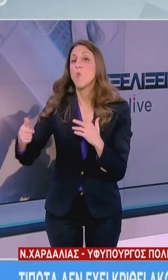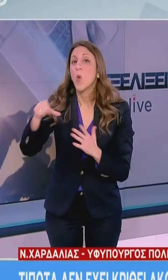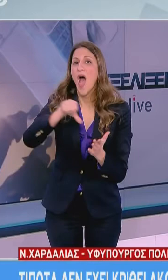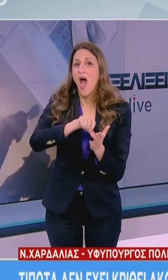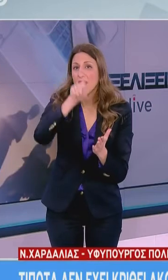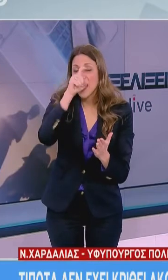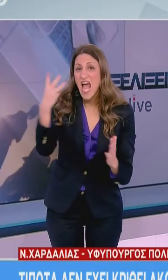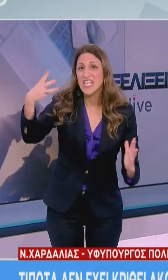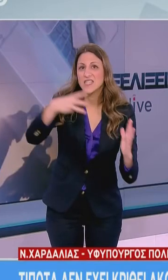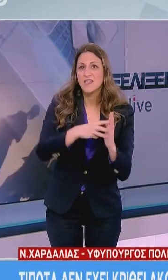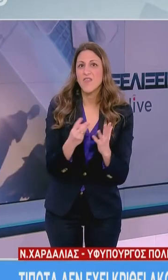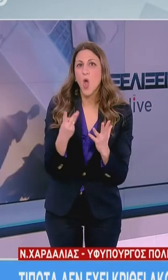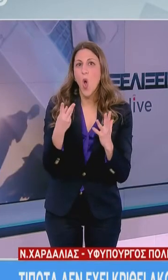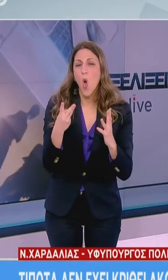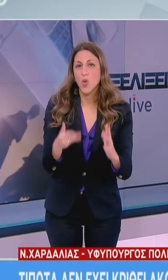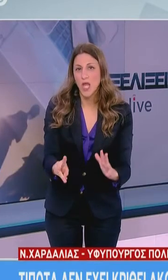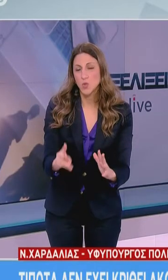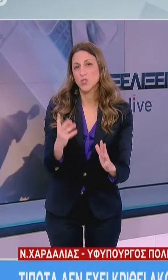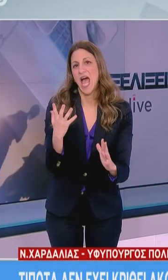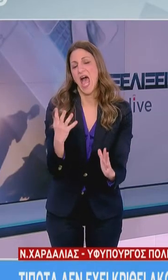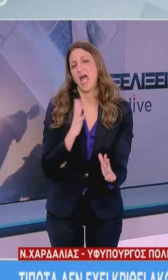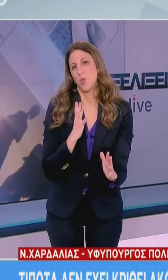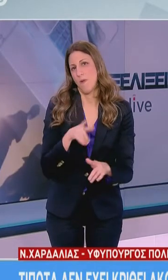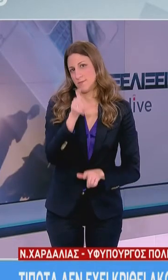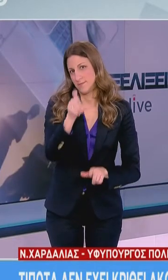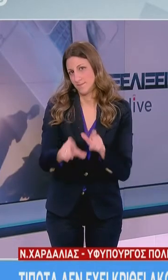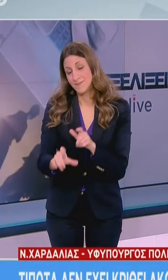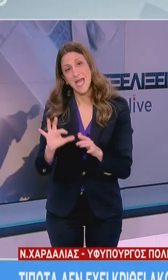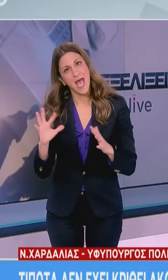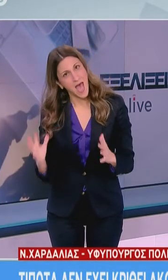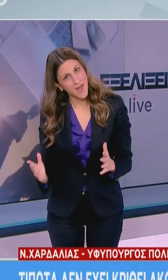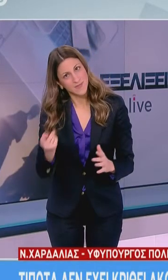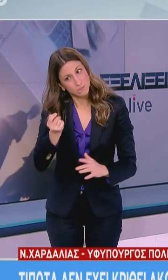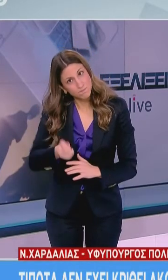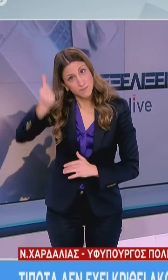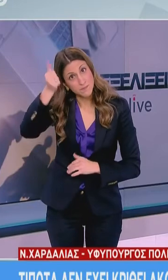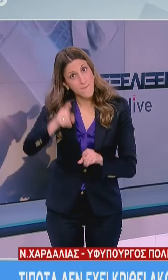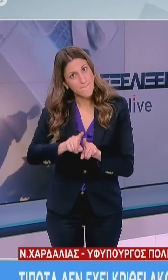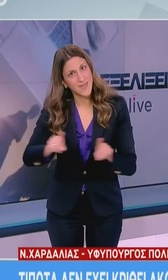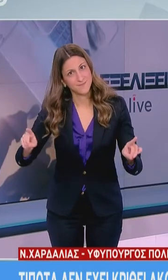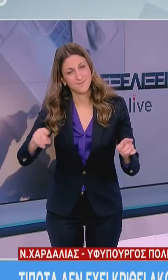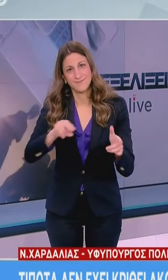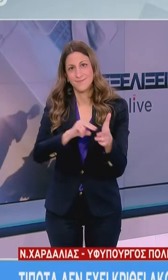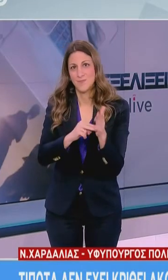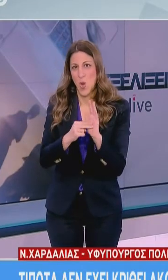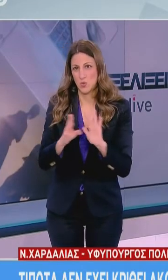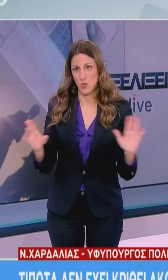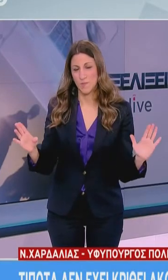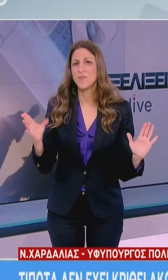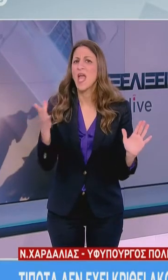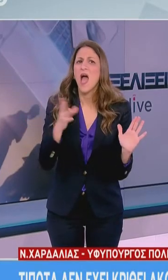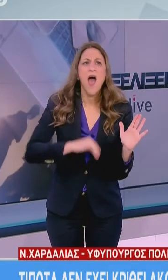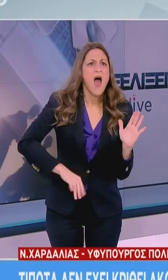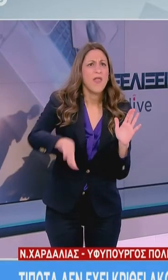Αττική είναι 3.854 άτομα. Ας μην προκαλούμε λοιπόν την τύχη μας. Και ας μην προκαλούμε και τις κοινωνίες εκεί έξω στην